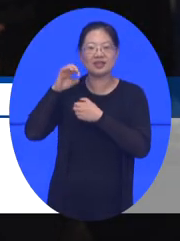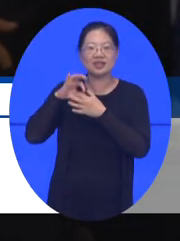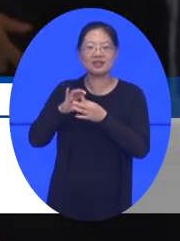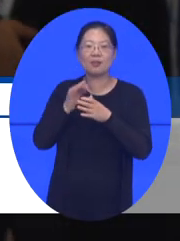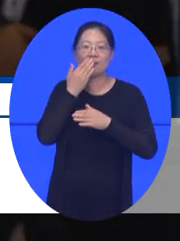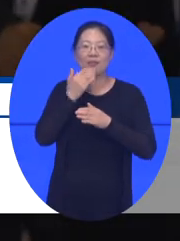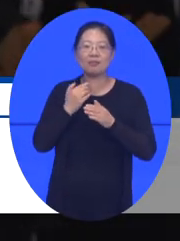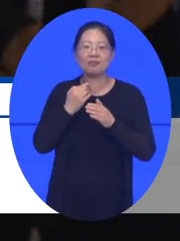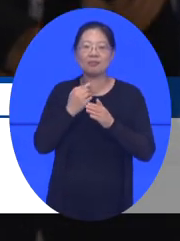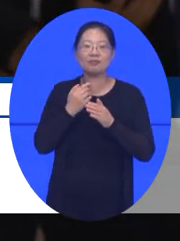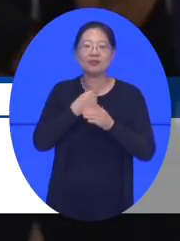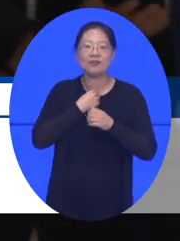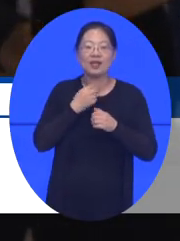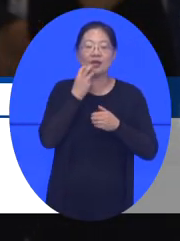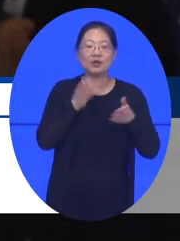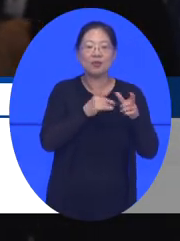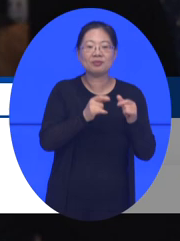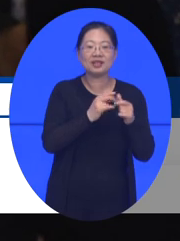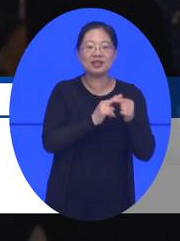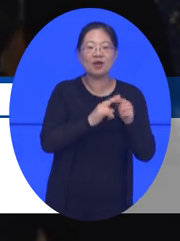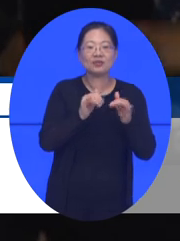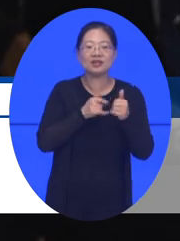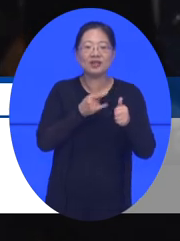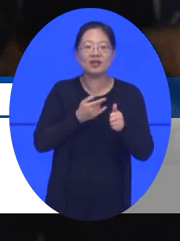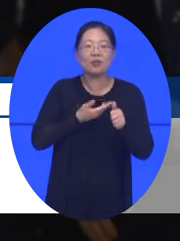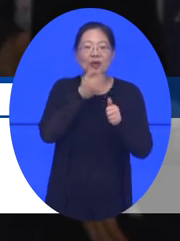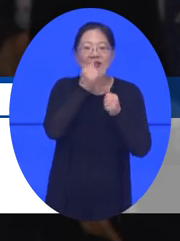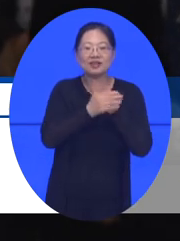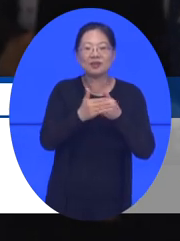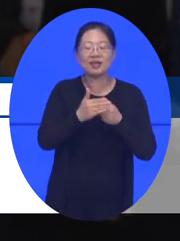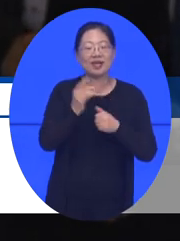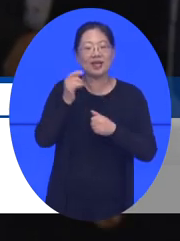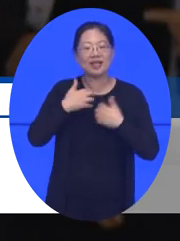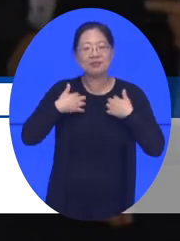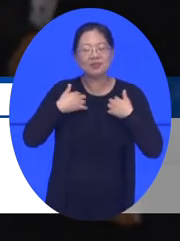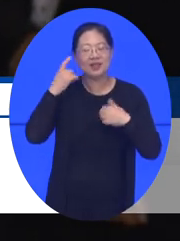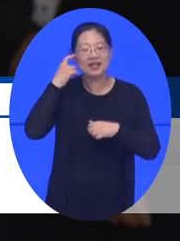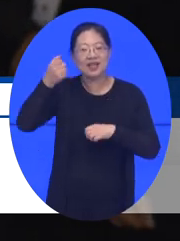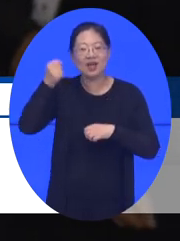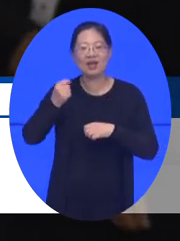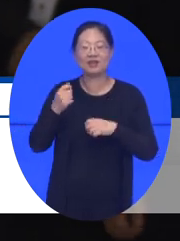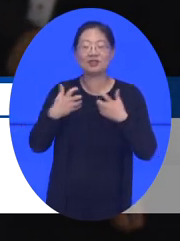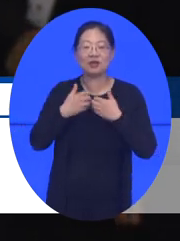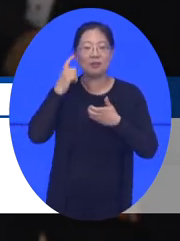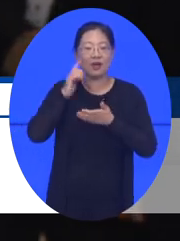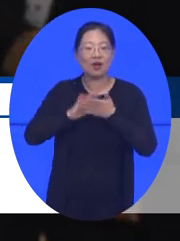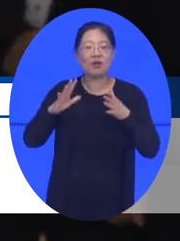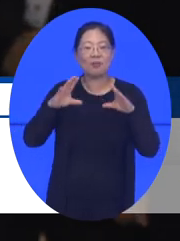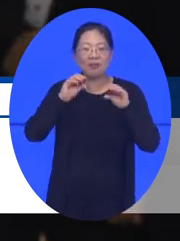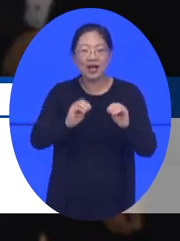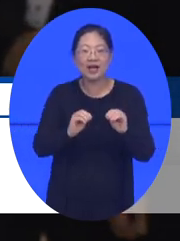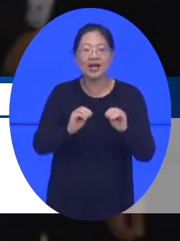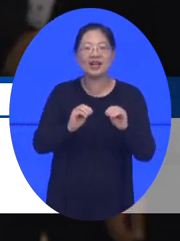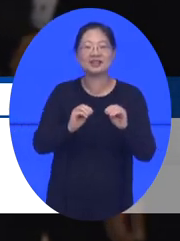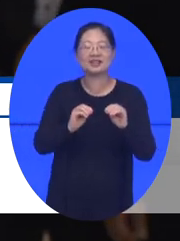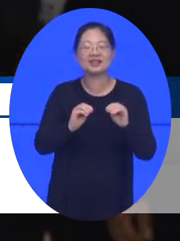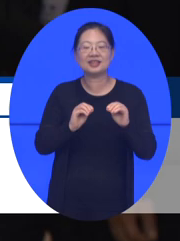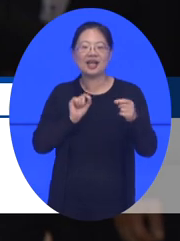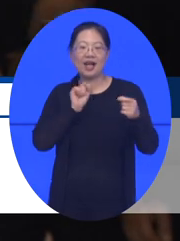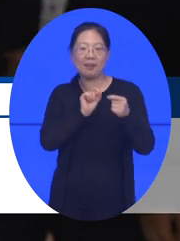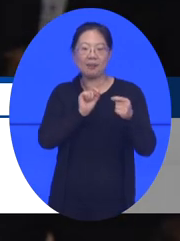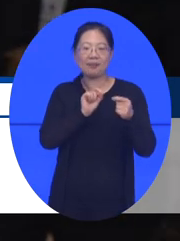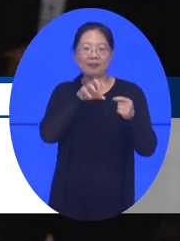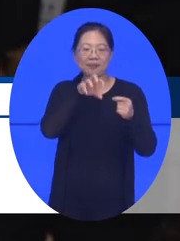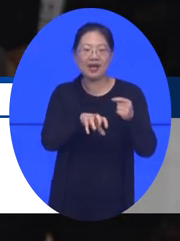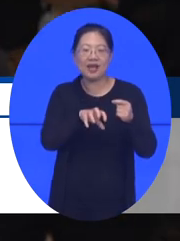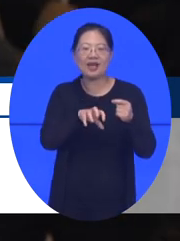우리 국민들께 공개하게 돼서 대단히 기쁘게 생각을 합니다. 전쟁을 평화로 마무리 짓는 대장정의 앞에서